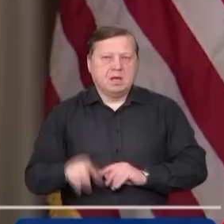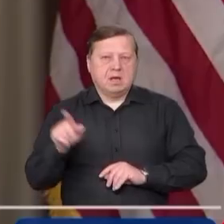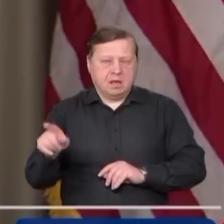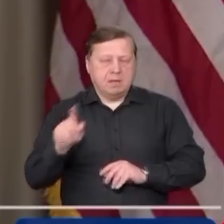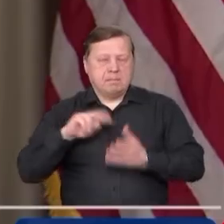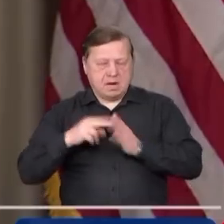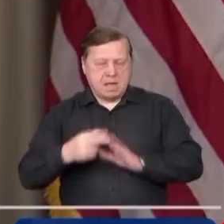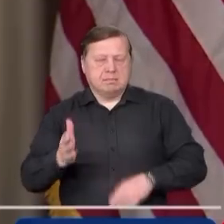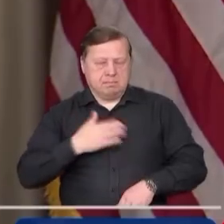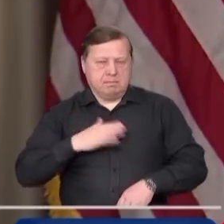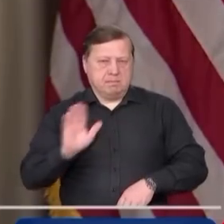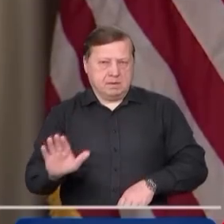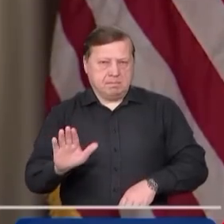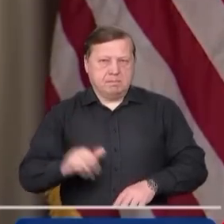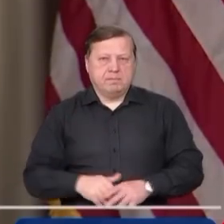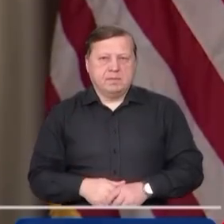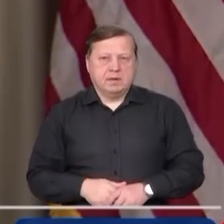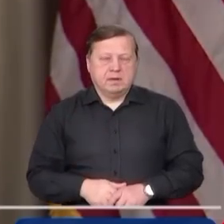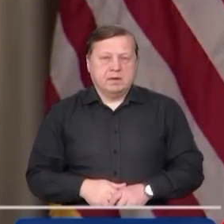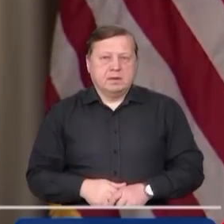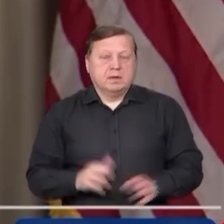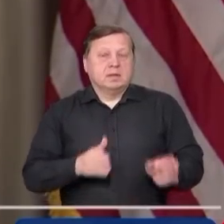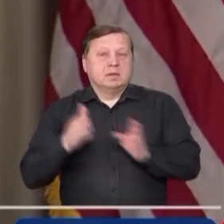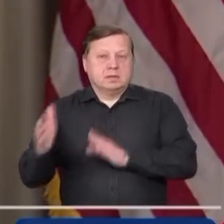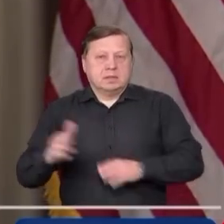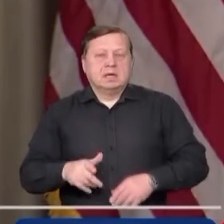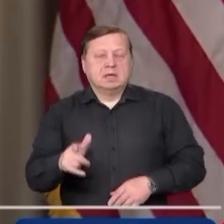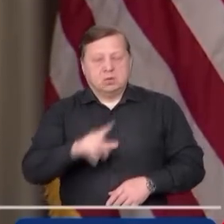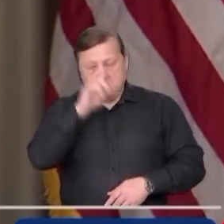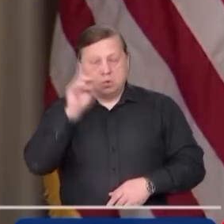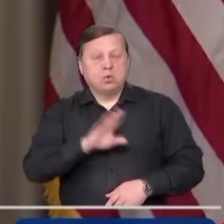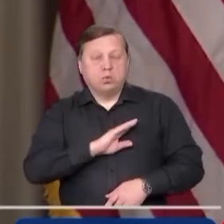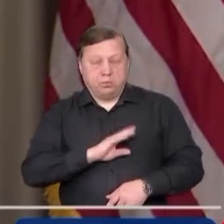jest, zobaczymy, jak się to potoczy. Natomiast jeśli chodzi o straty,